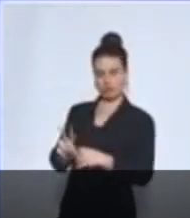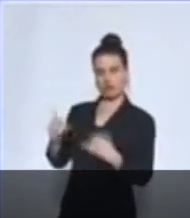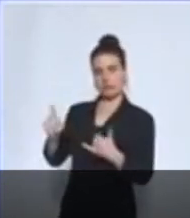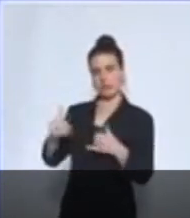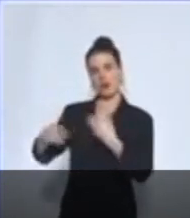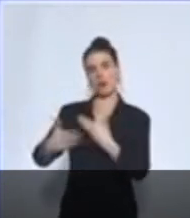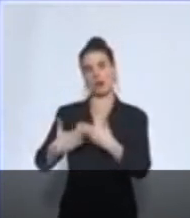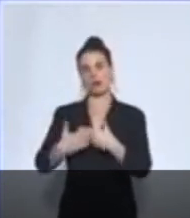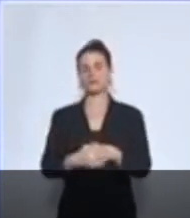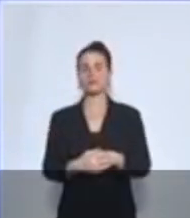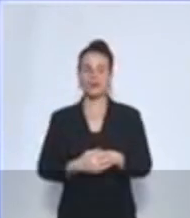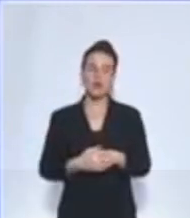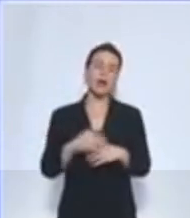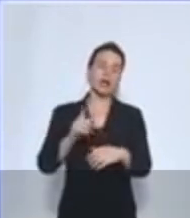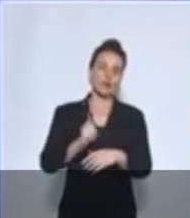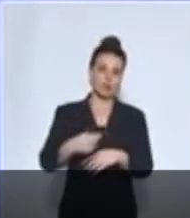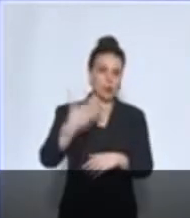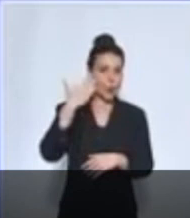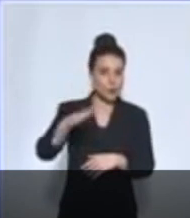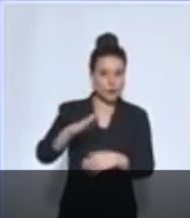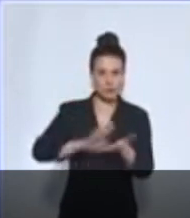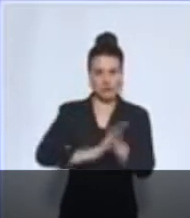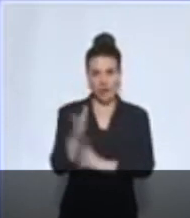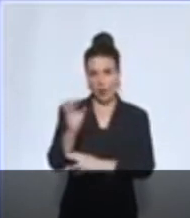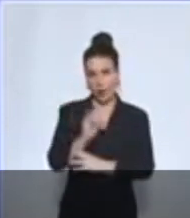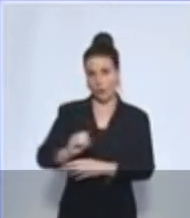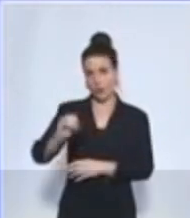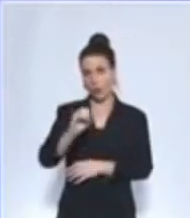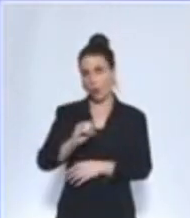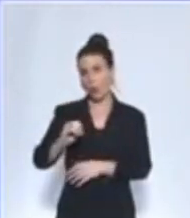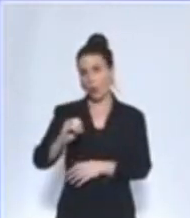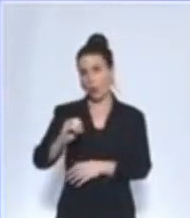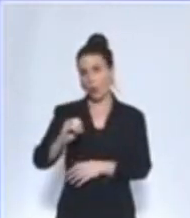plus dangereux, mais clairement moins sévère que ses prédécesseurs.